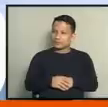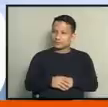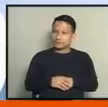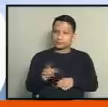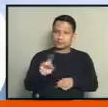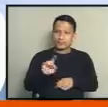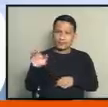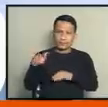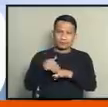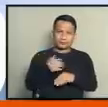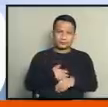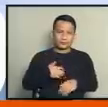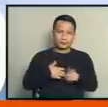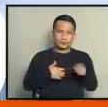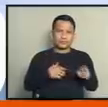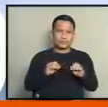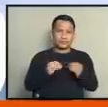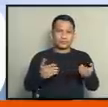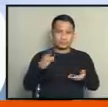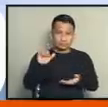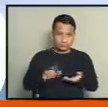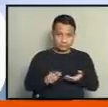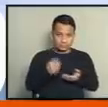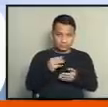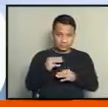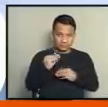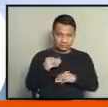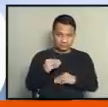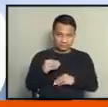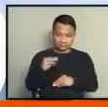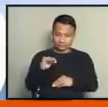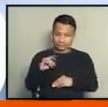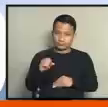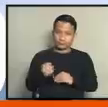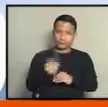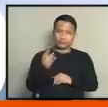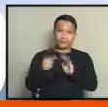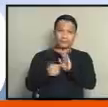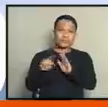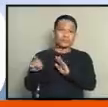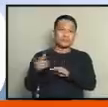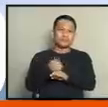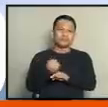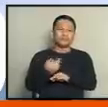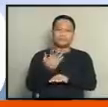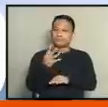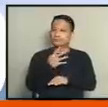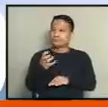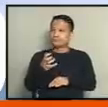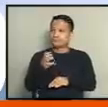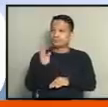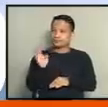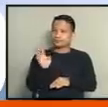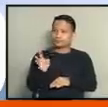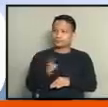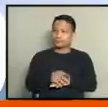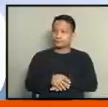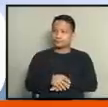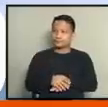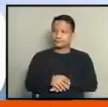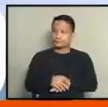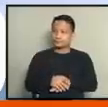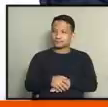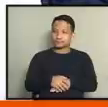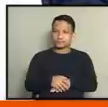Ang inyo pong reklamo ay wala sa minimum. Opo, Sir. Sa Tarlac po kasi, ang minimum is 420. Ang bayad sa